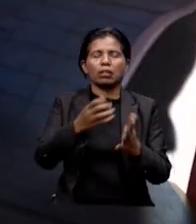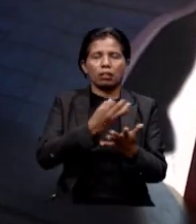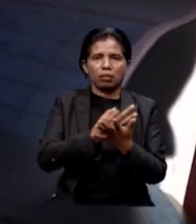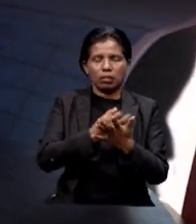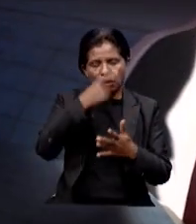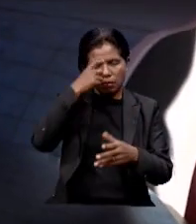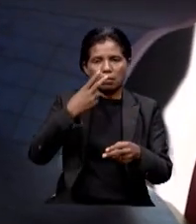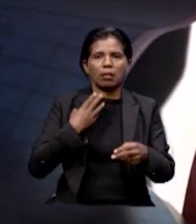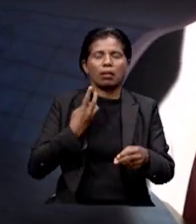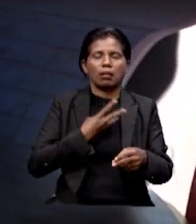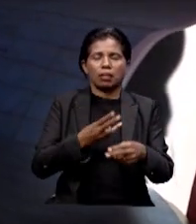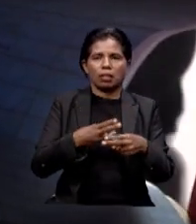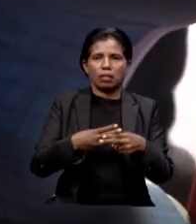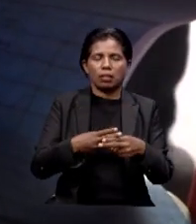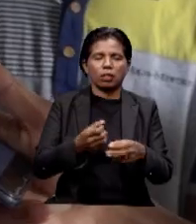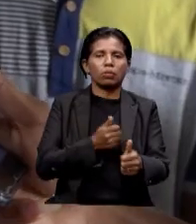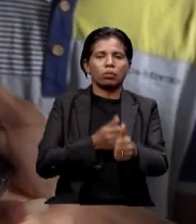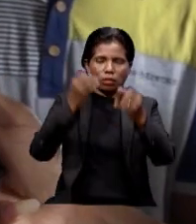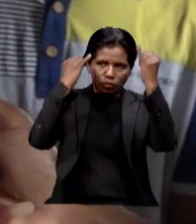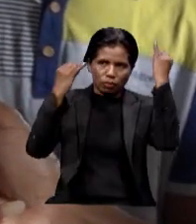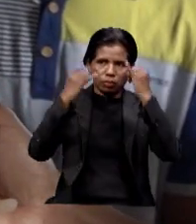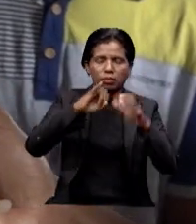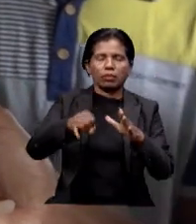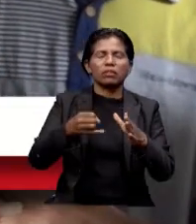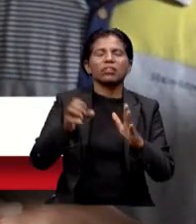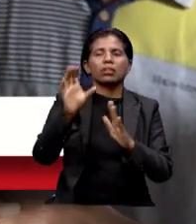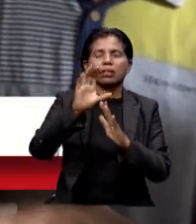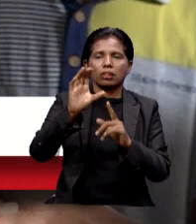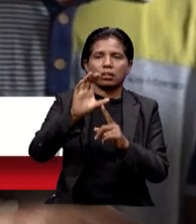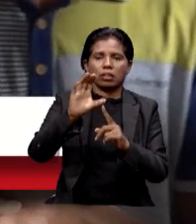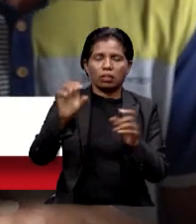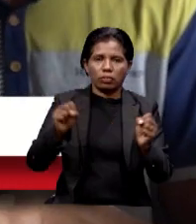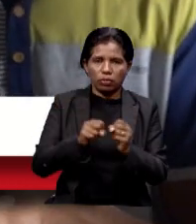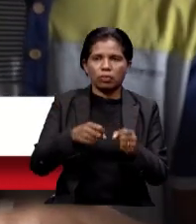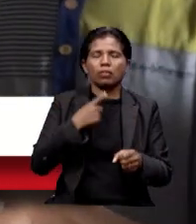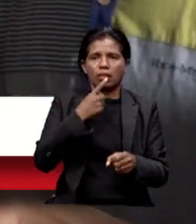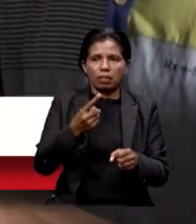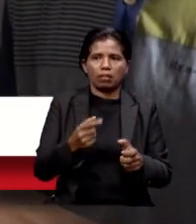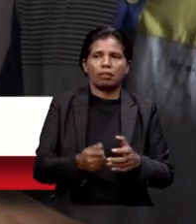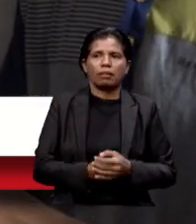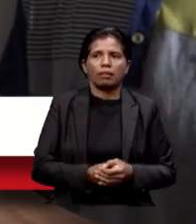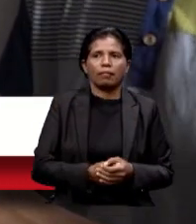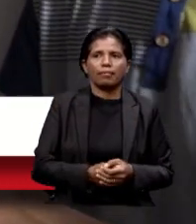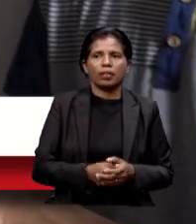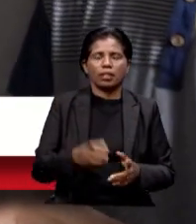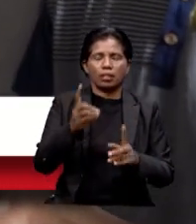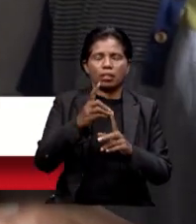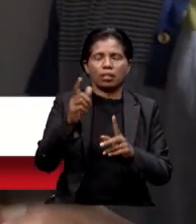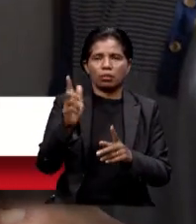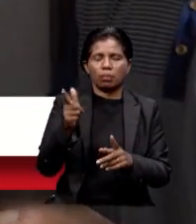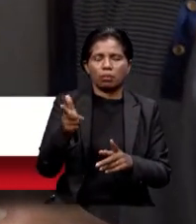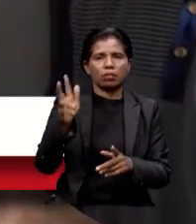laia. Tuir informasaun geral ne me naisef sukfu deklaramos kata dia 23 ne loro ikus